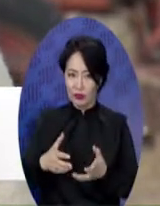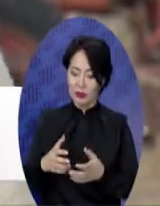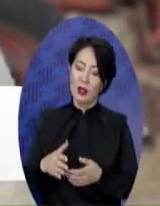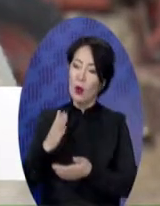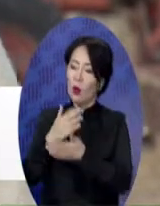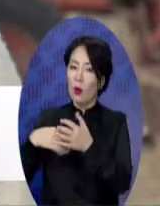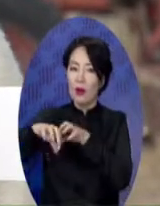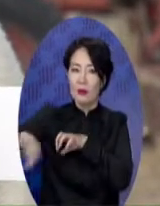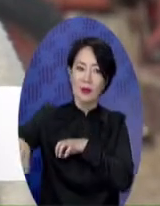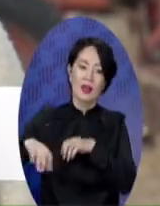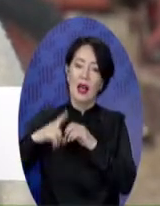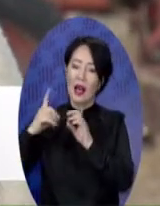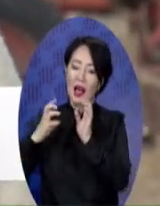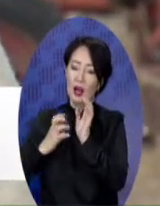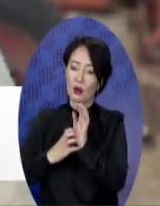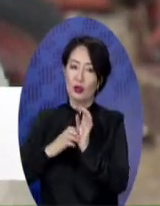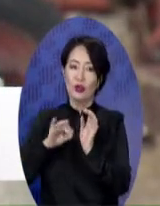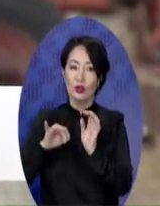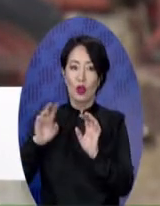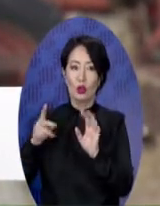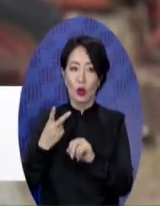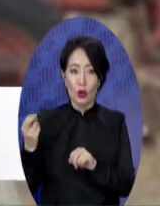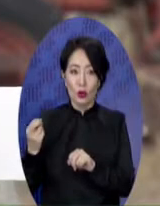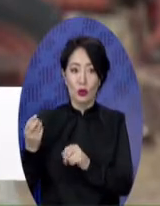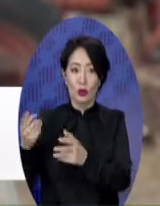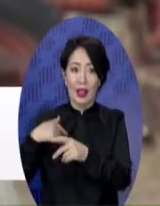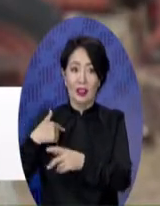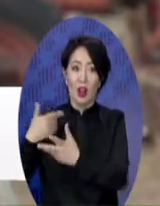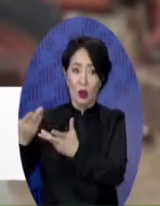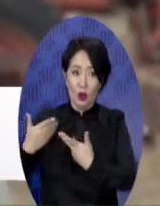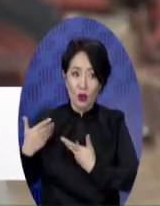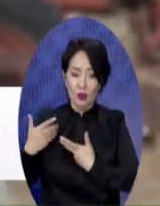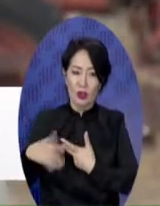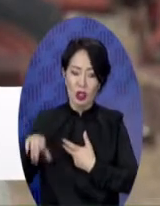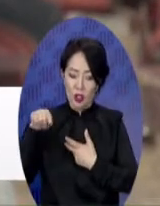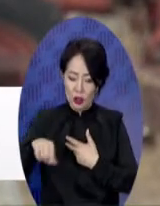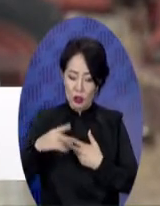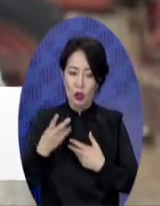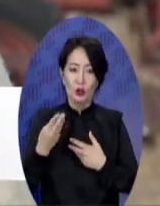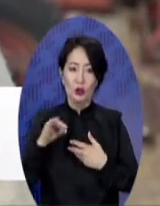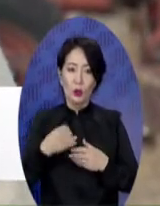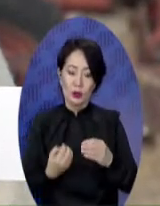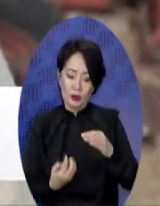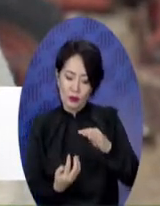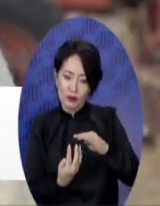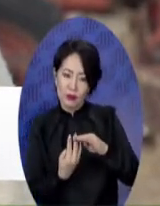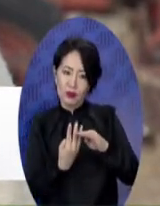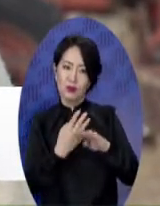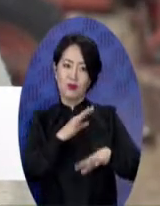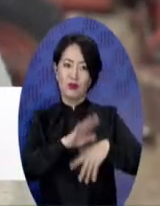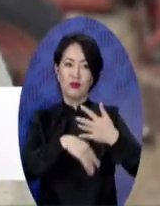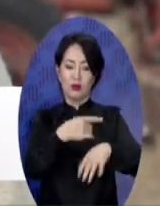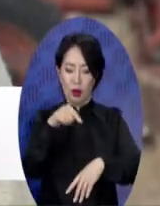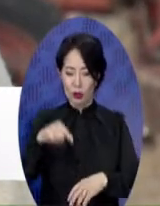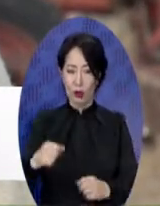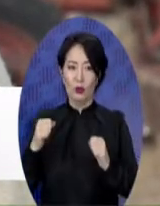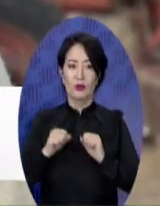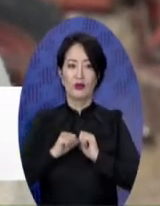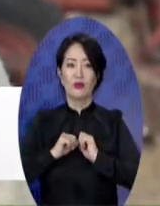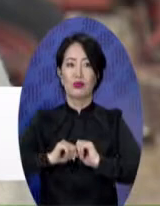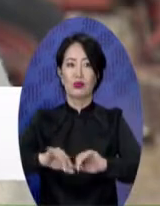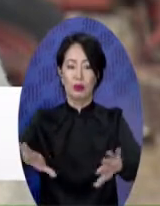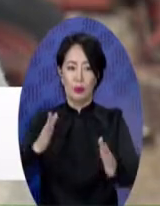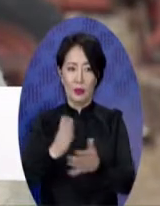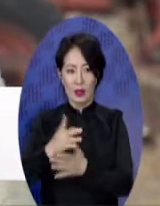нөгөө бус төрөлгүүд өгсөн байхгүй юу? Тэр төмс Монголд өнөөдөр маш хүчтэй явчих. Дараа